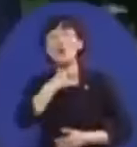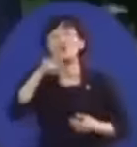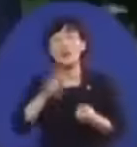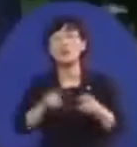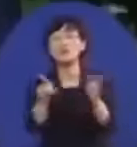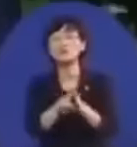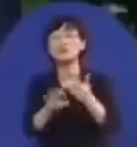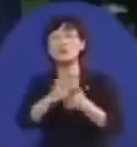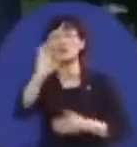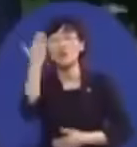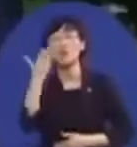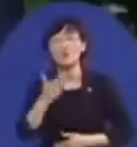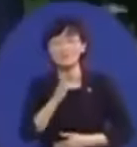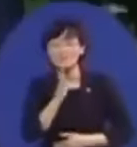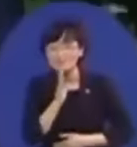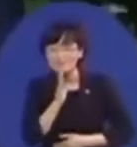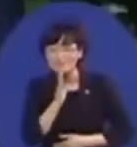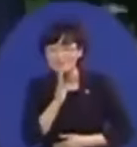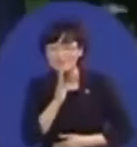믿으면 되지 않아요?